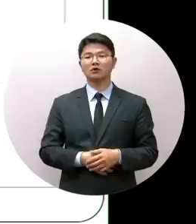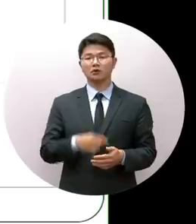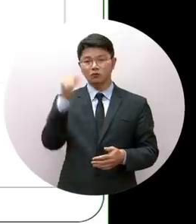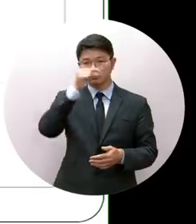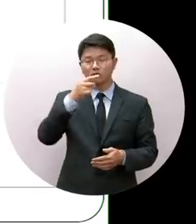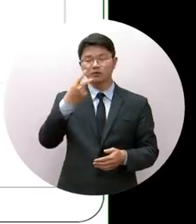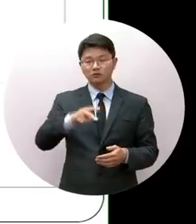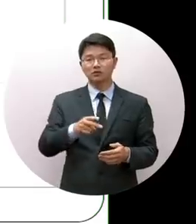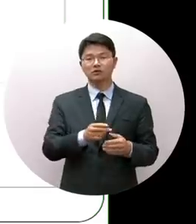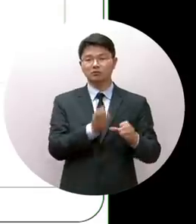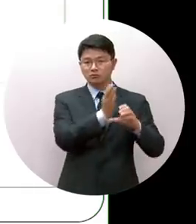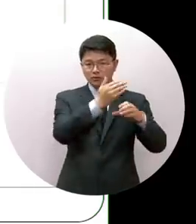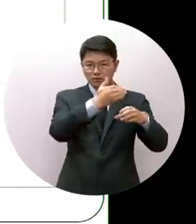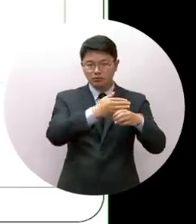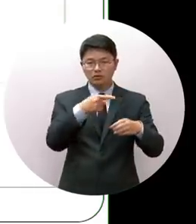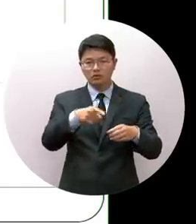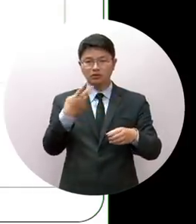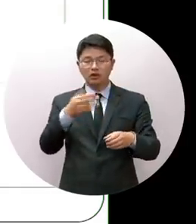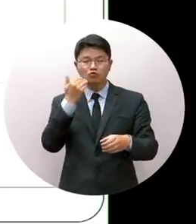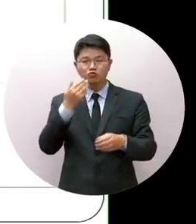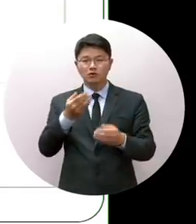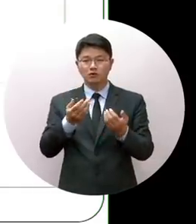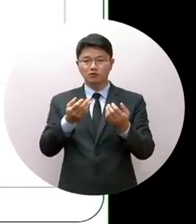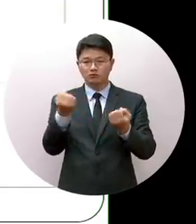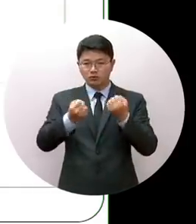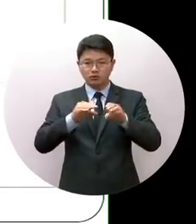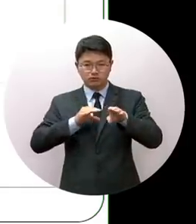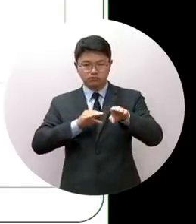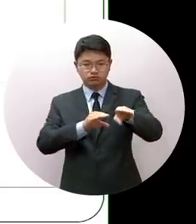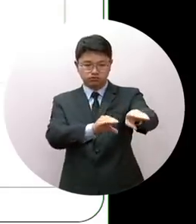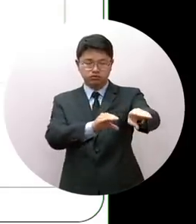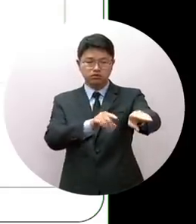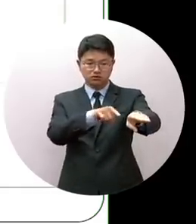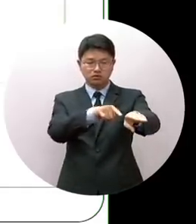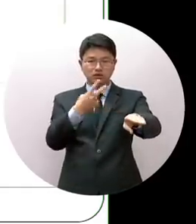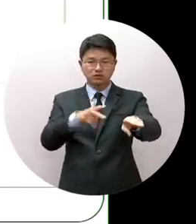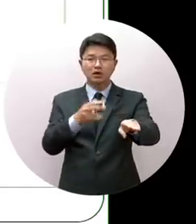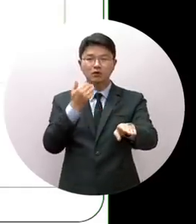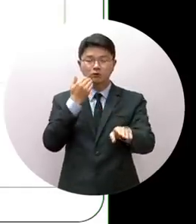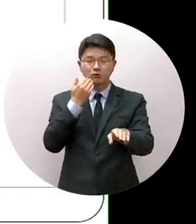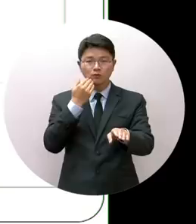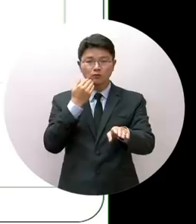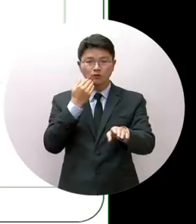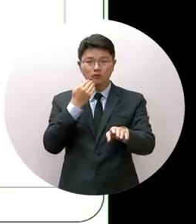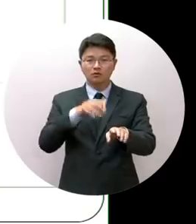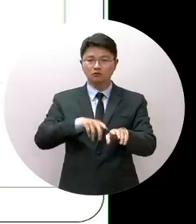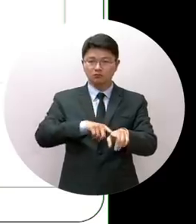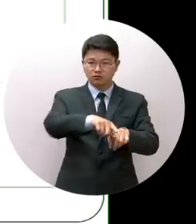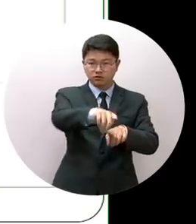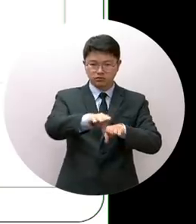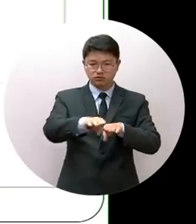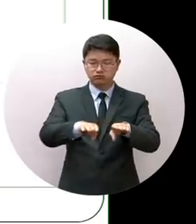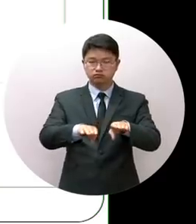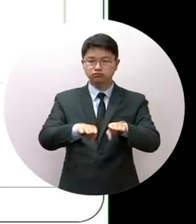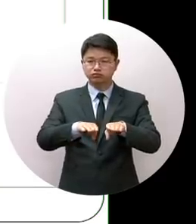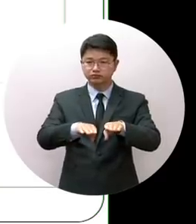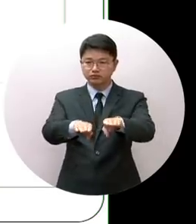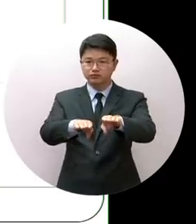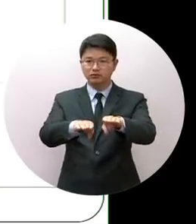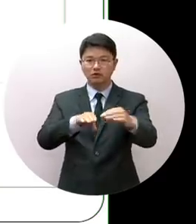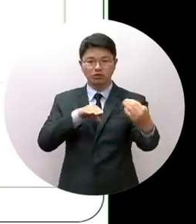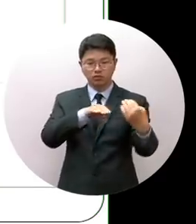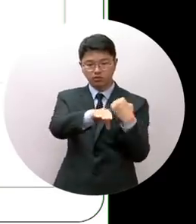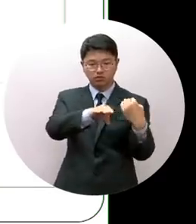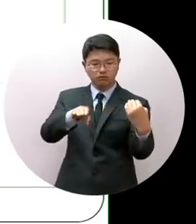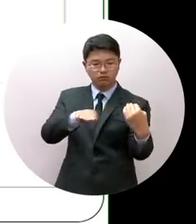车、跟前车保持距离，它已经可以读中线，绝对不会跑到人家对面的